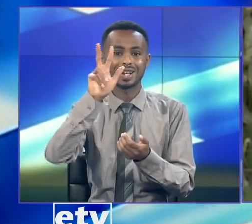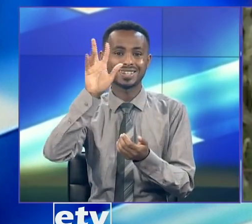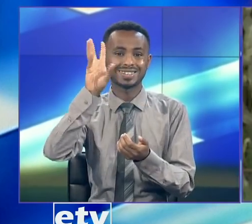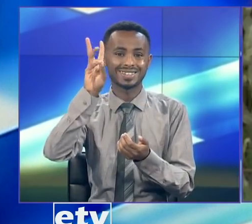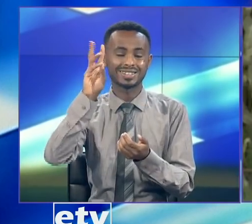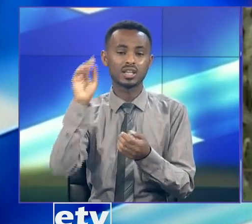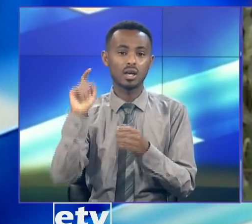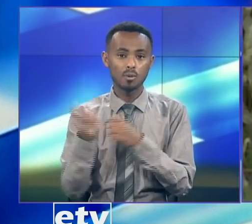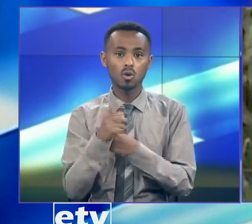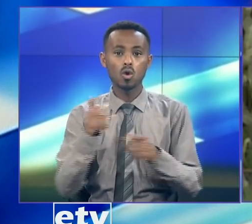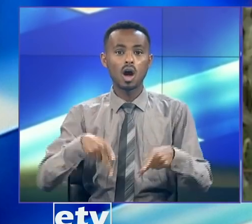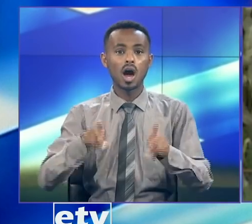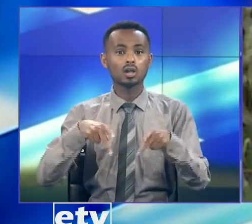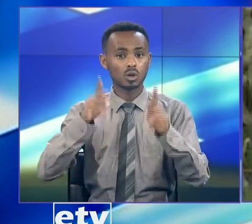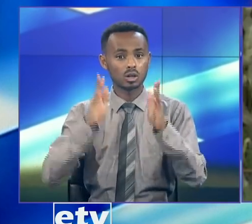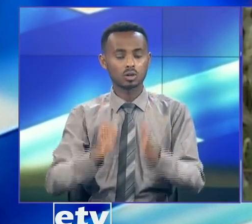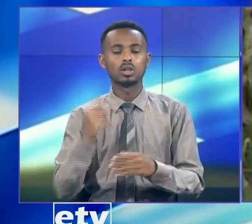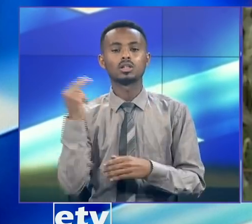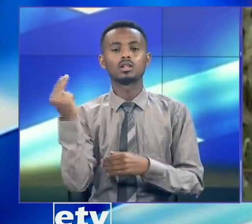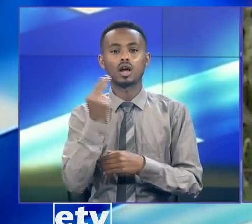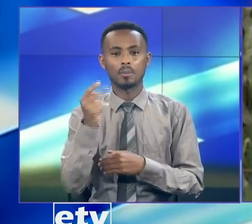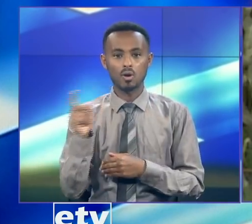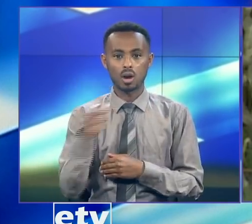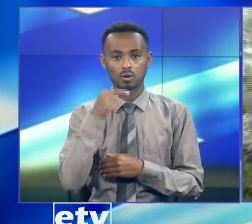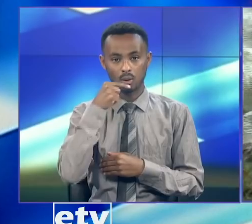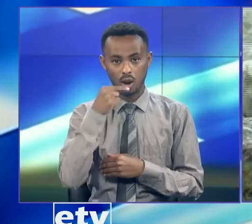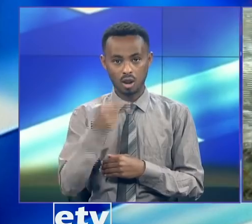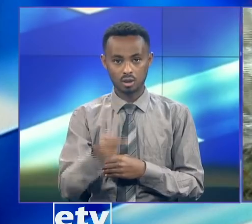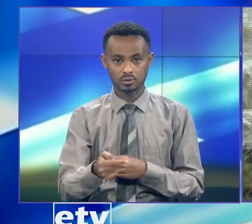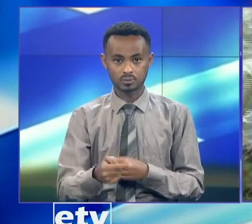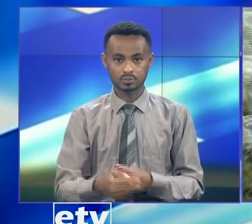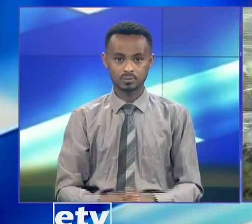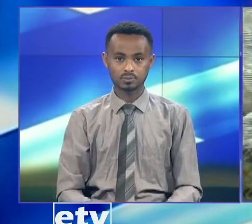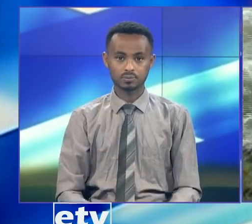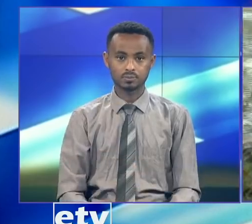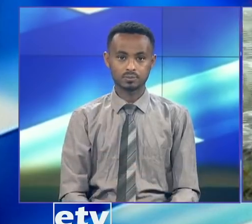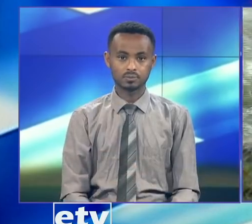52936 የሚሆኑ አርሶ አደሮች ተጠቃሚ ይሆናሉ ተብሏል።